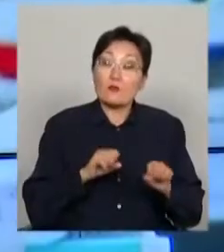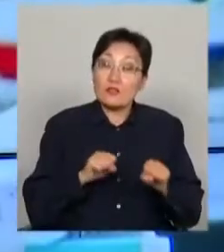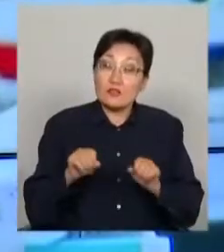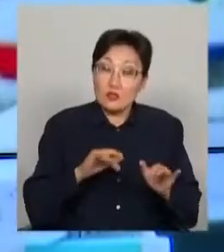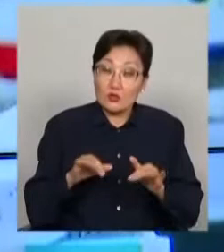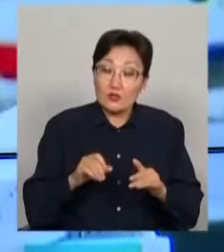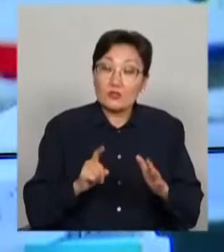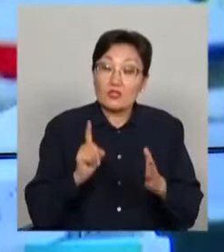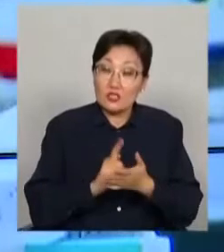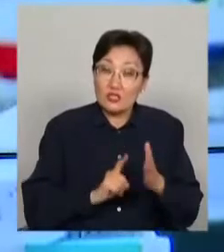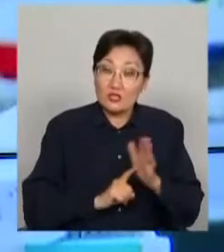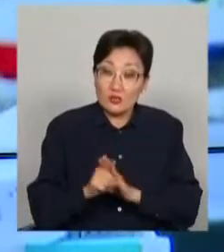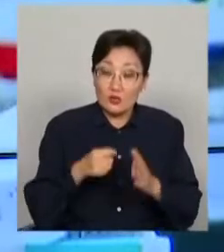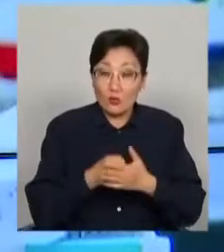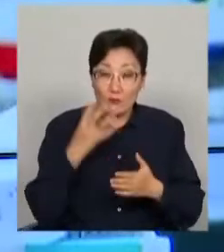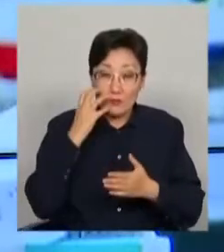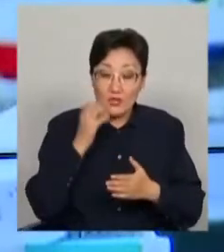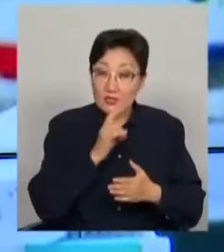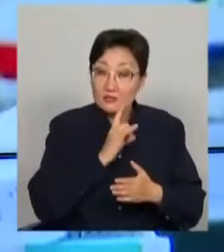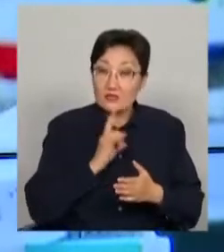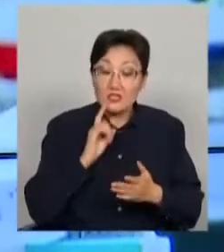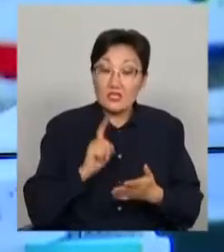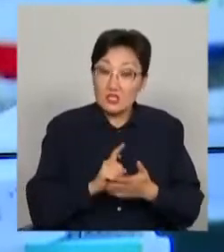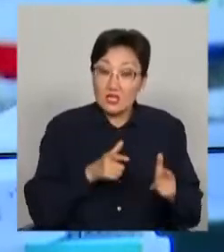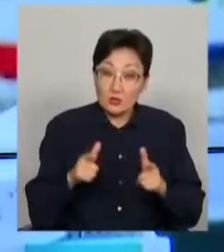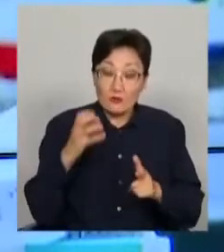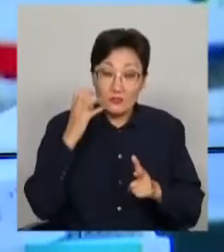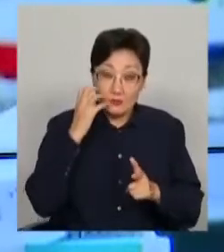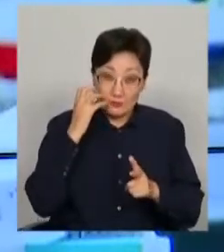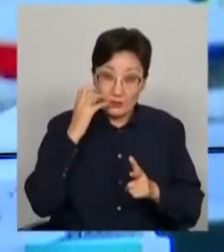еще до беременности. Женщина должна готовиться к беременности,